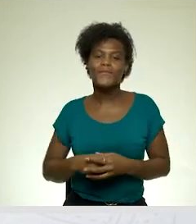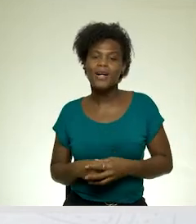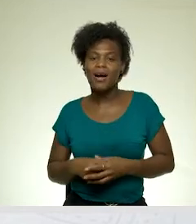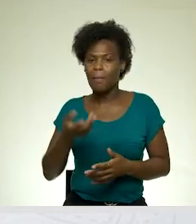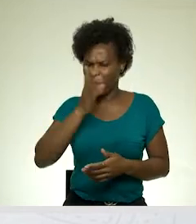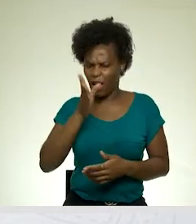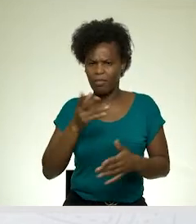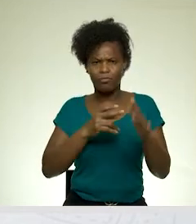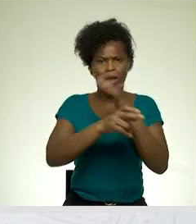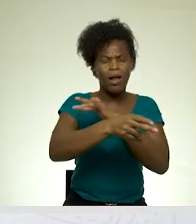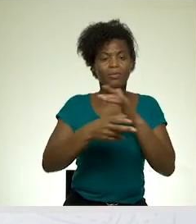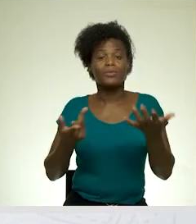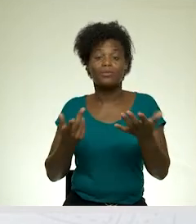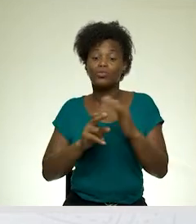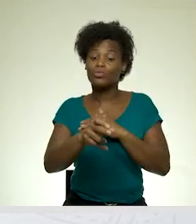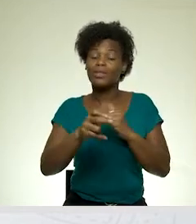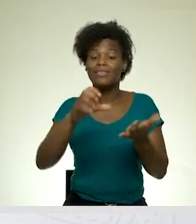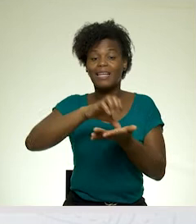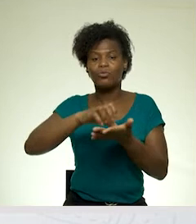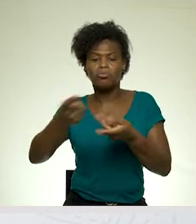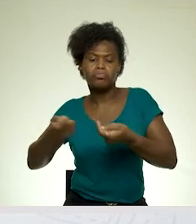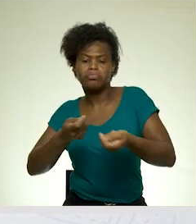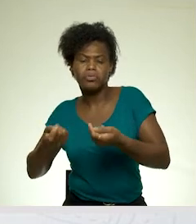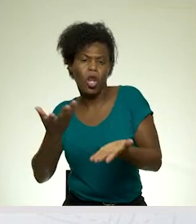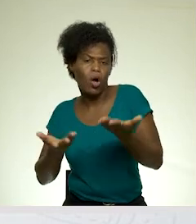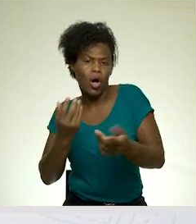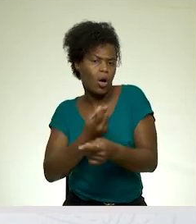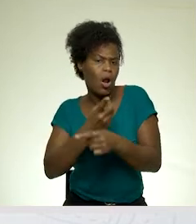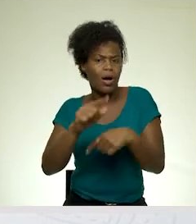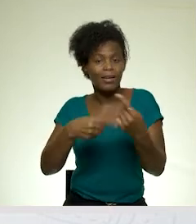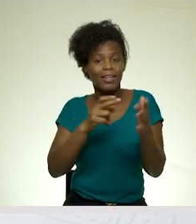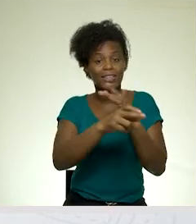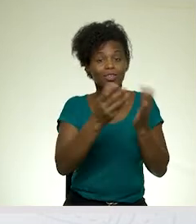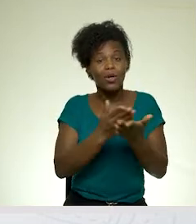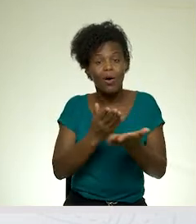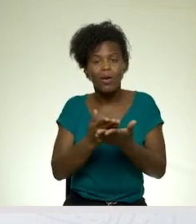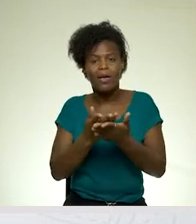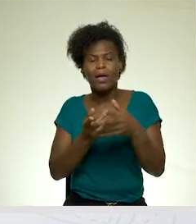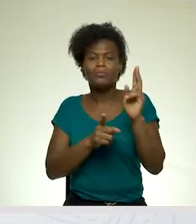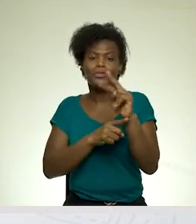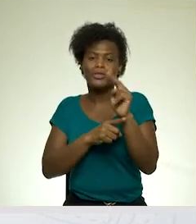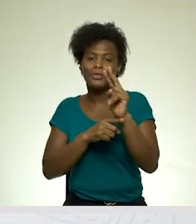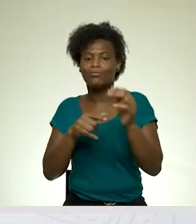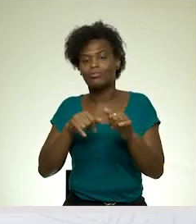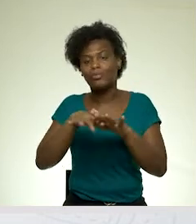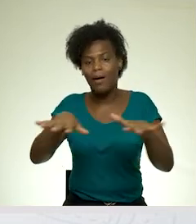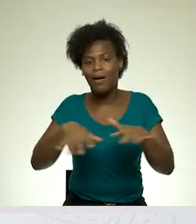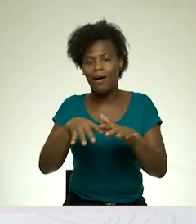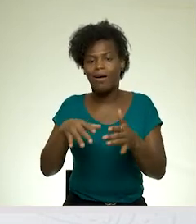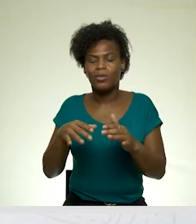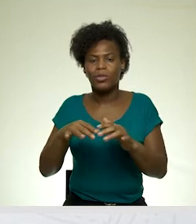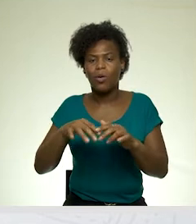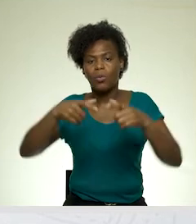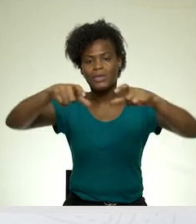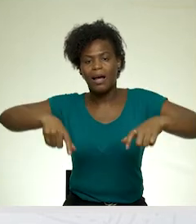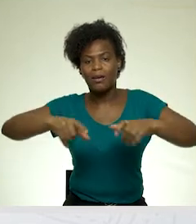aller d'un centre commercial à un autre, pour aller à l'école, à la piscine, au stade ou encore